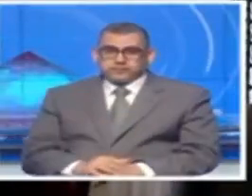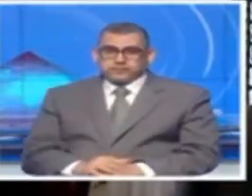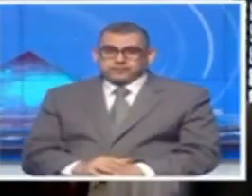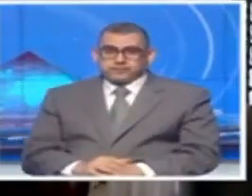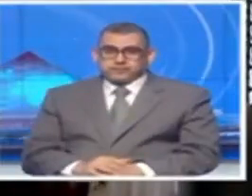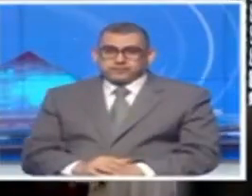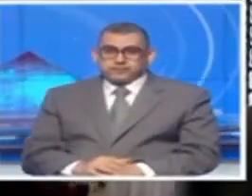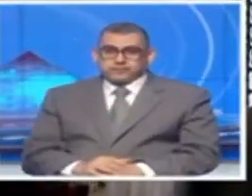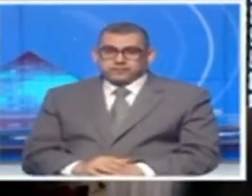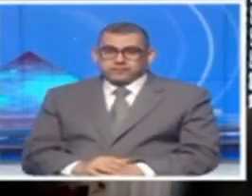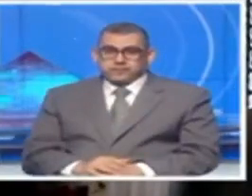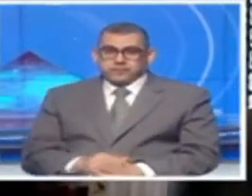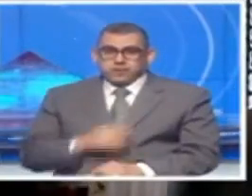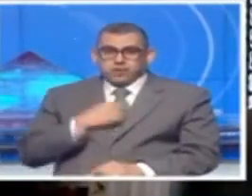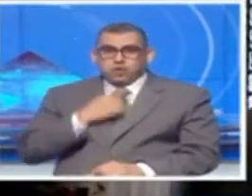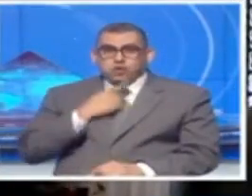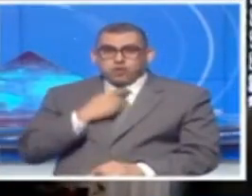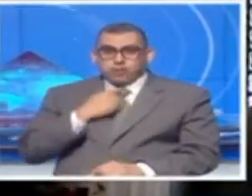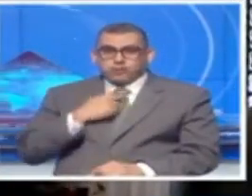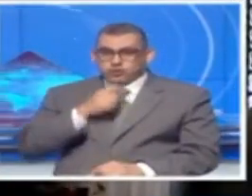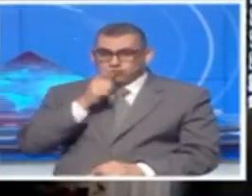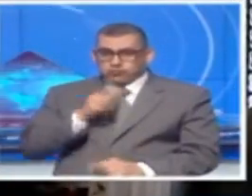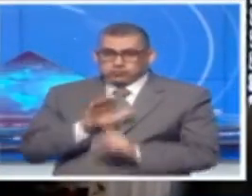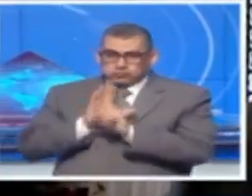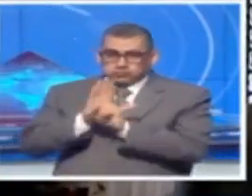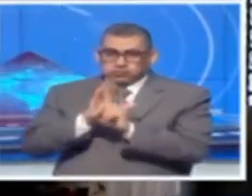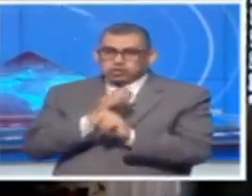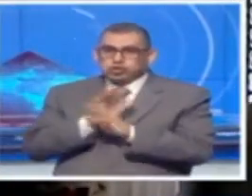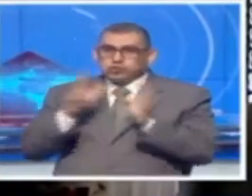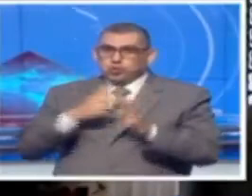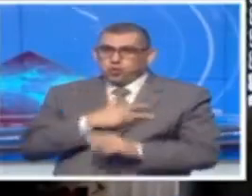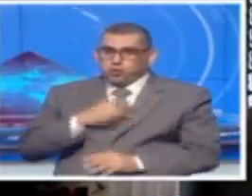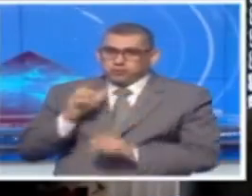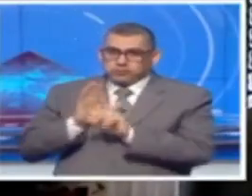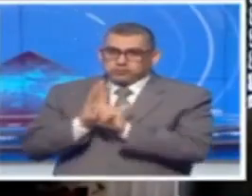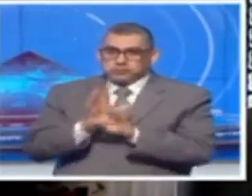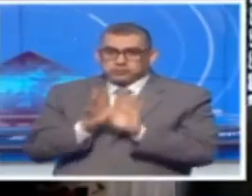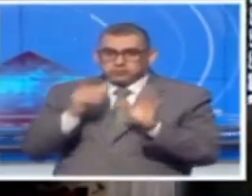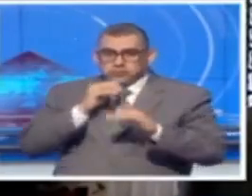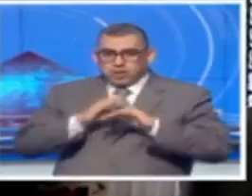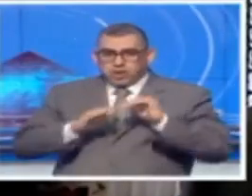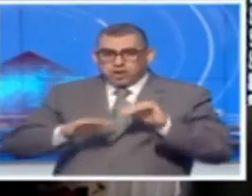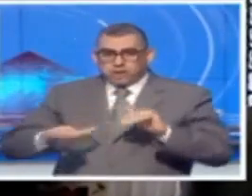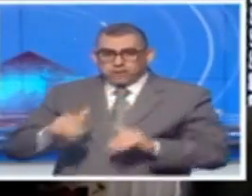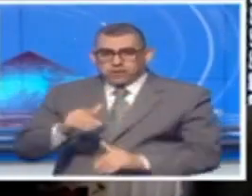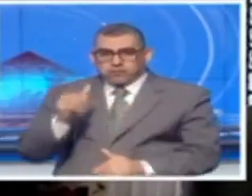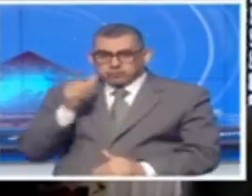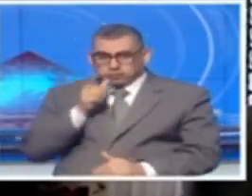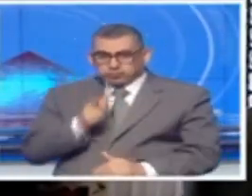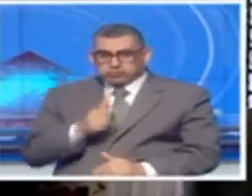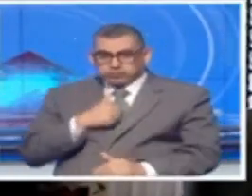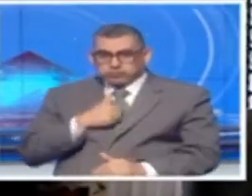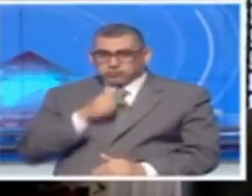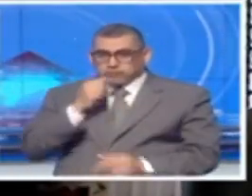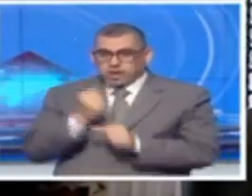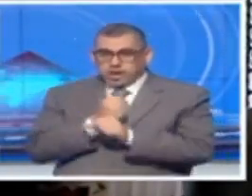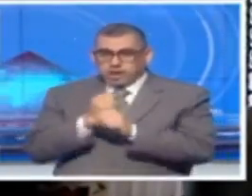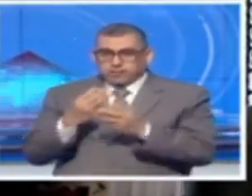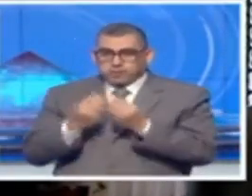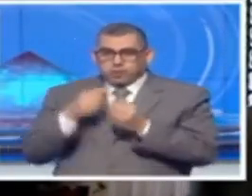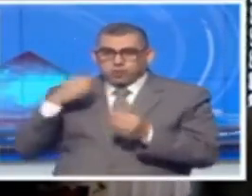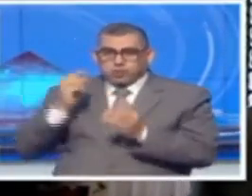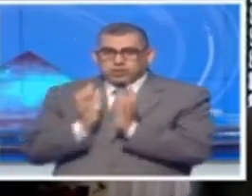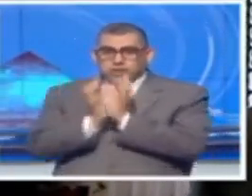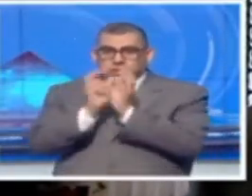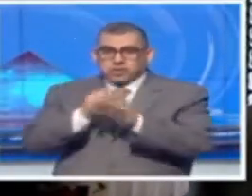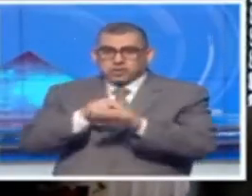أحب أؤكد أن هناك دعم كبير من الحكومة المصرية فيما يخص الطفولة المبكرة. نحن نعمل مع وزارة